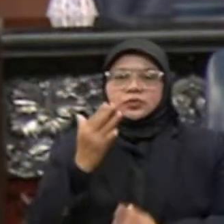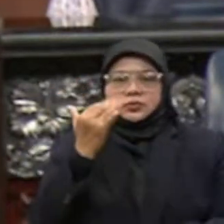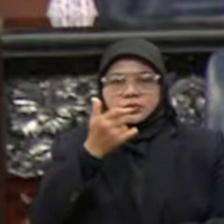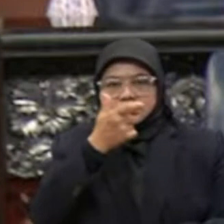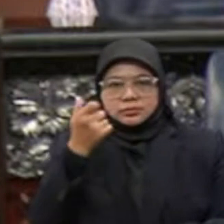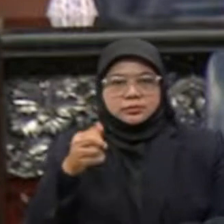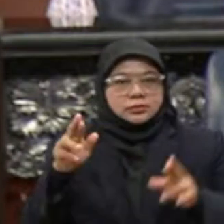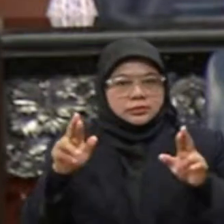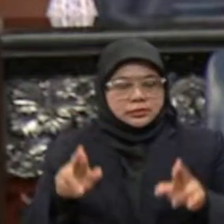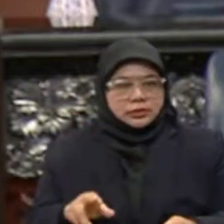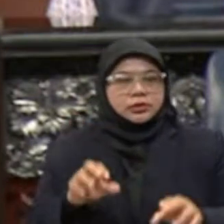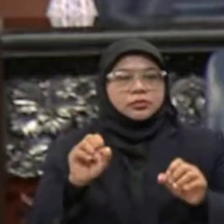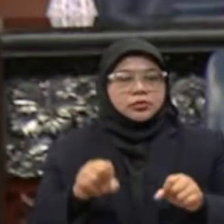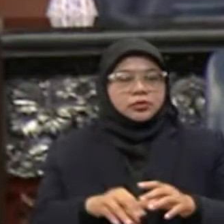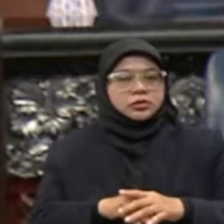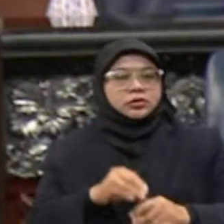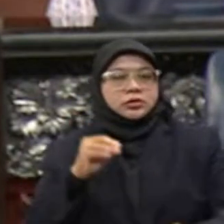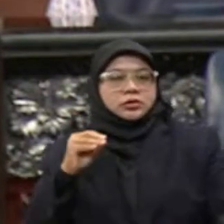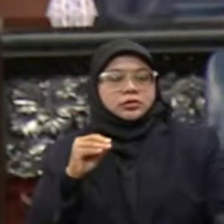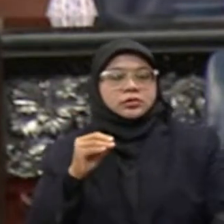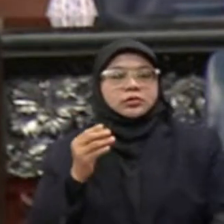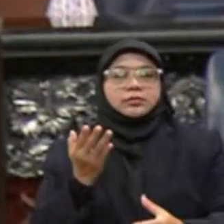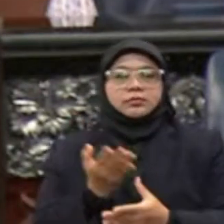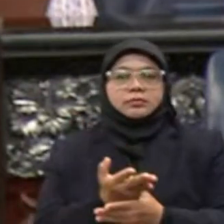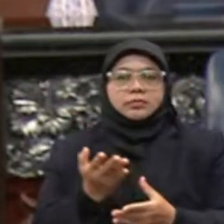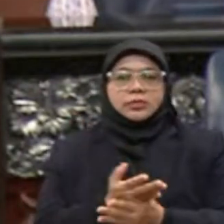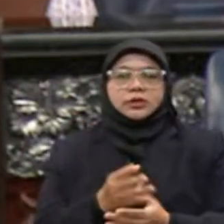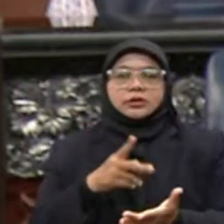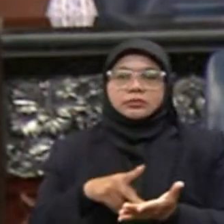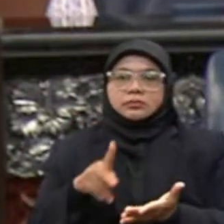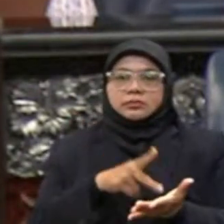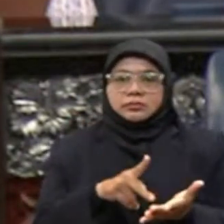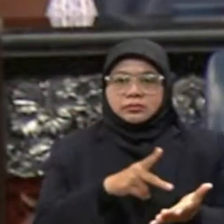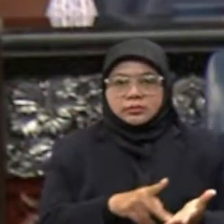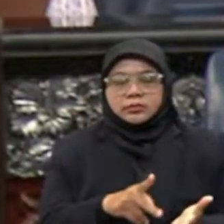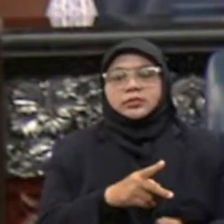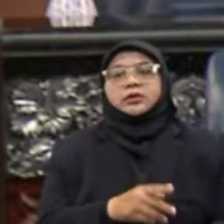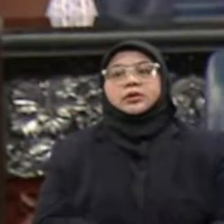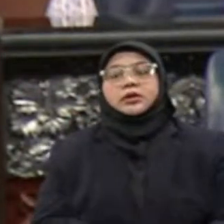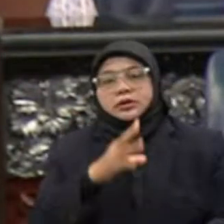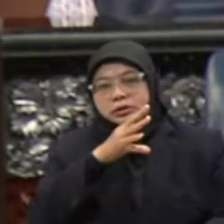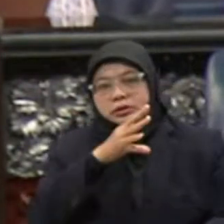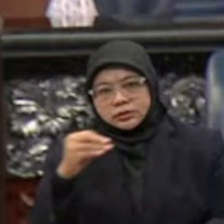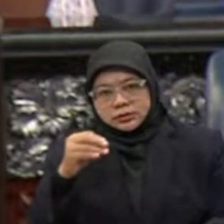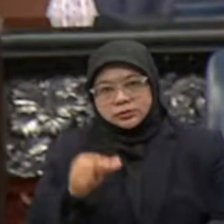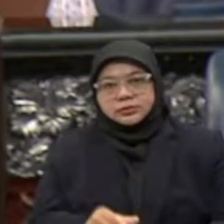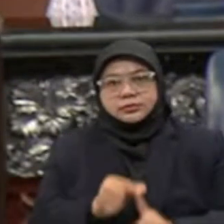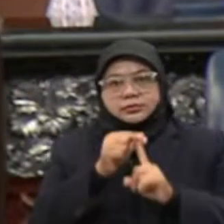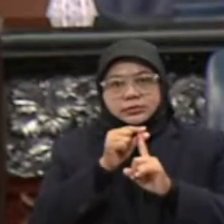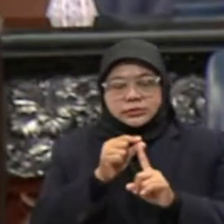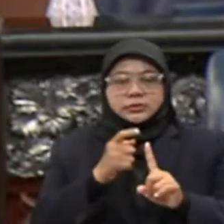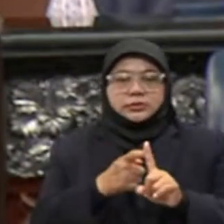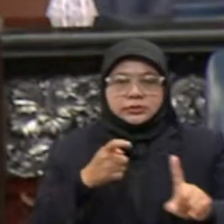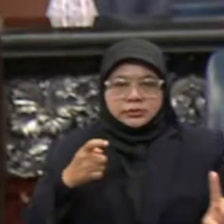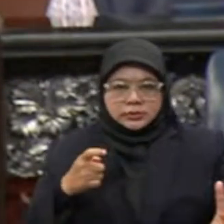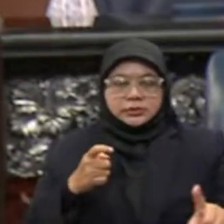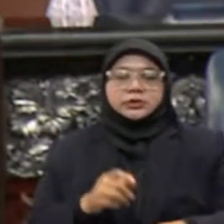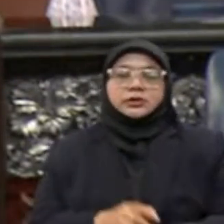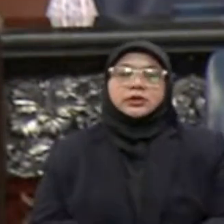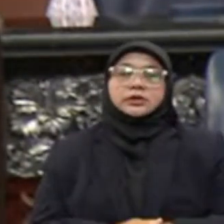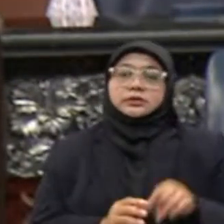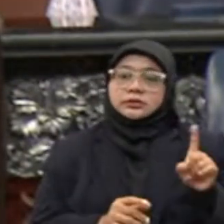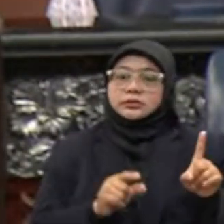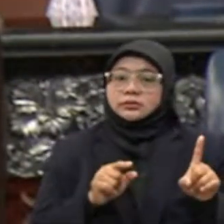rakyat mengeluarkan uang daripada bank dan mereka boleh berbelanja itu sebab khusus daripada angka